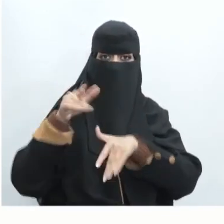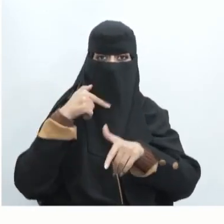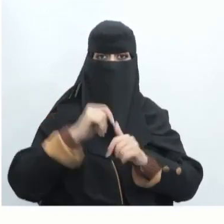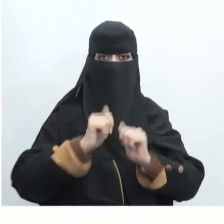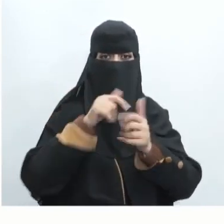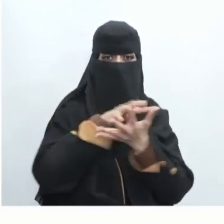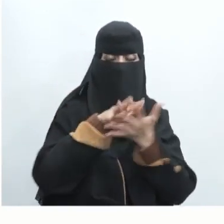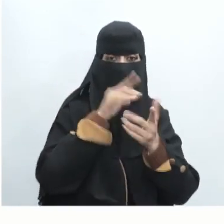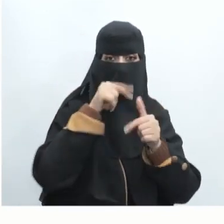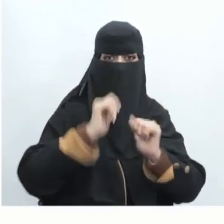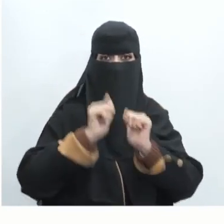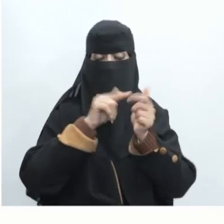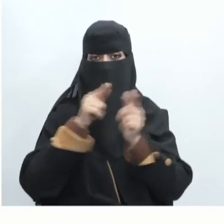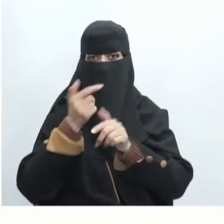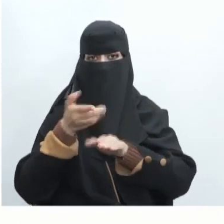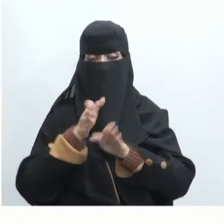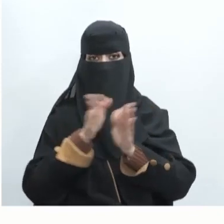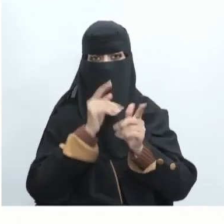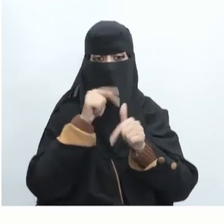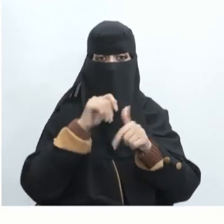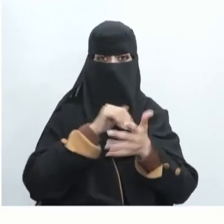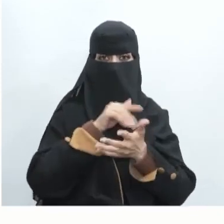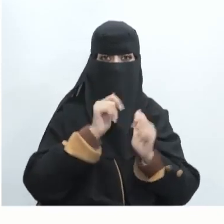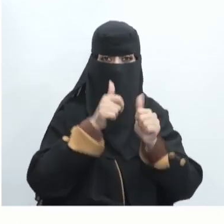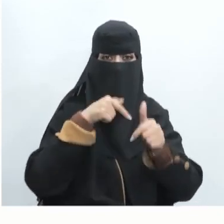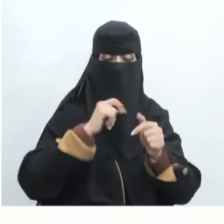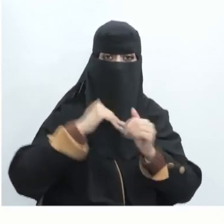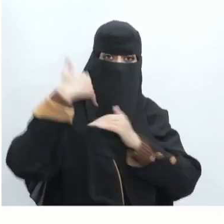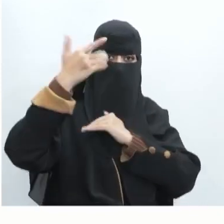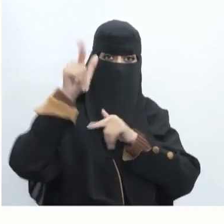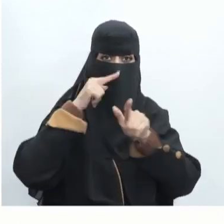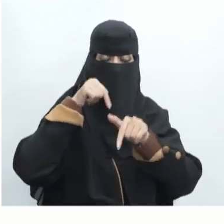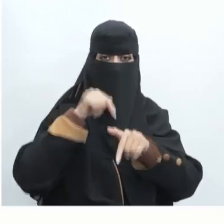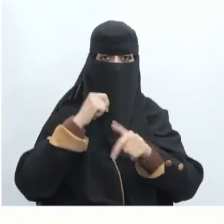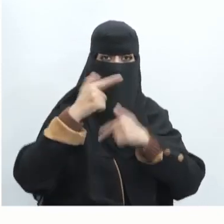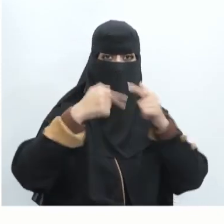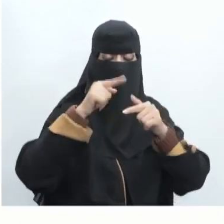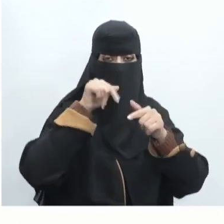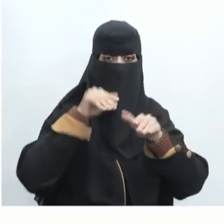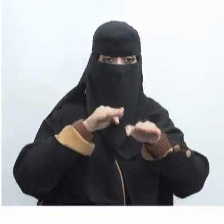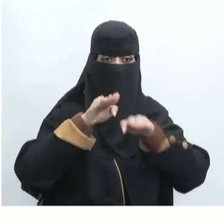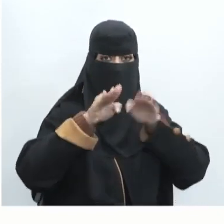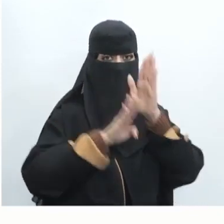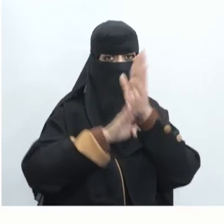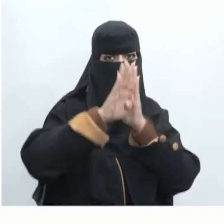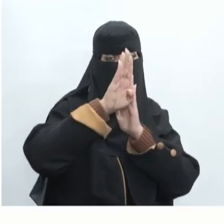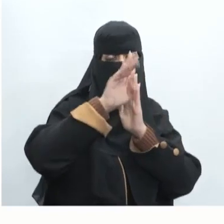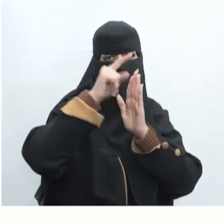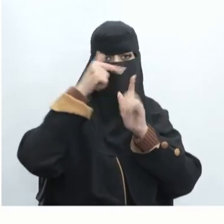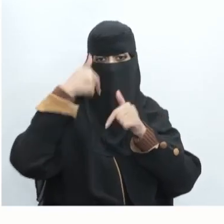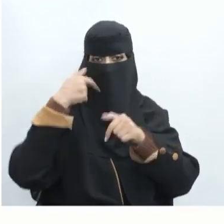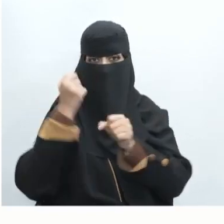يهدد قدرتها ويهدد مستقبلها بالحاق بركب التقدمي